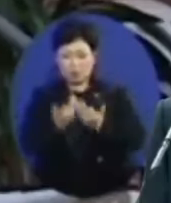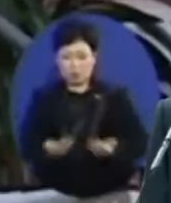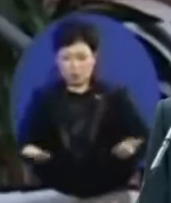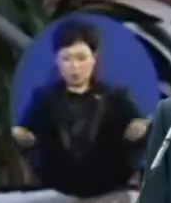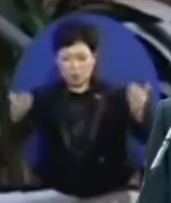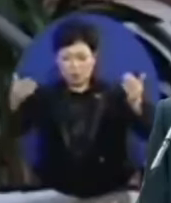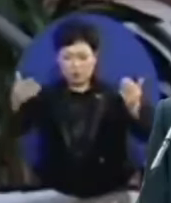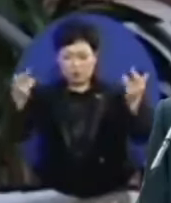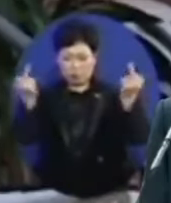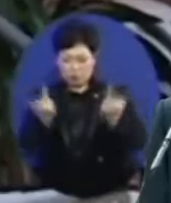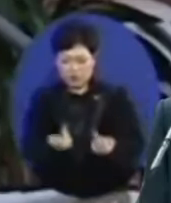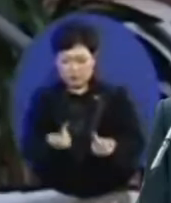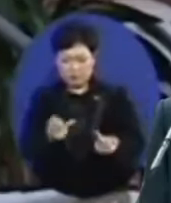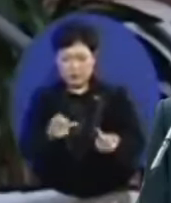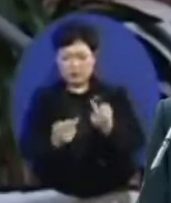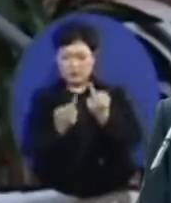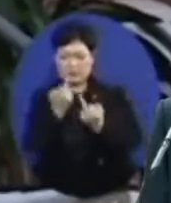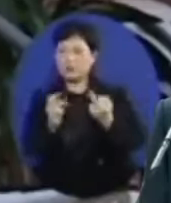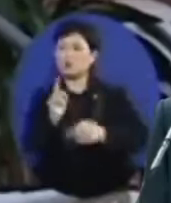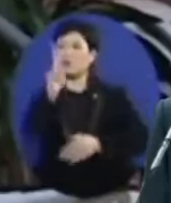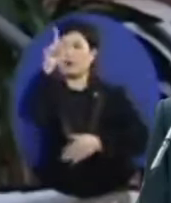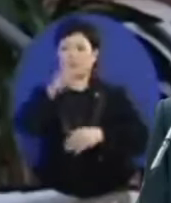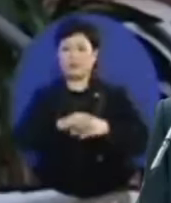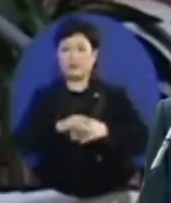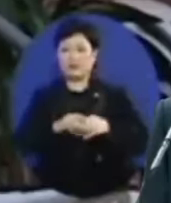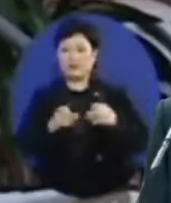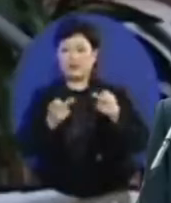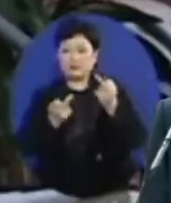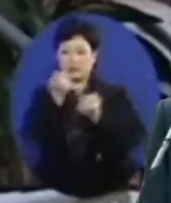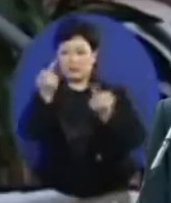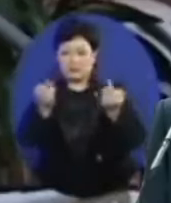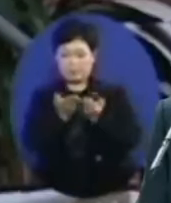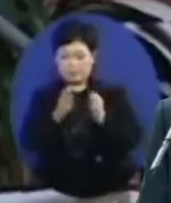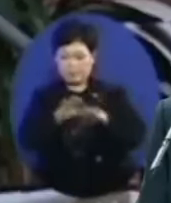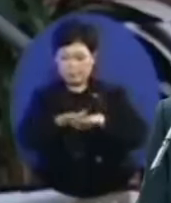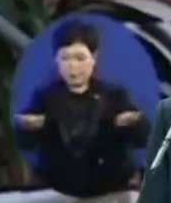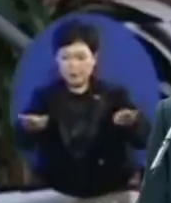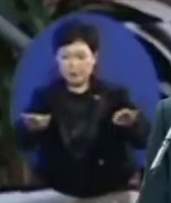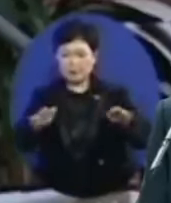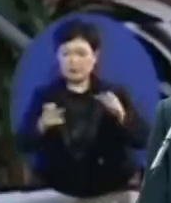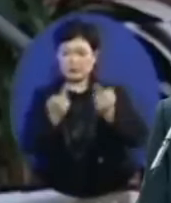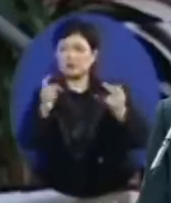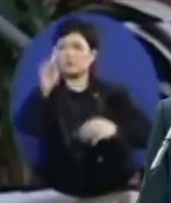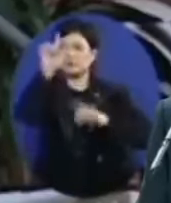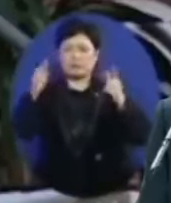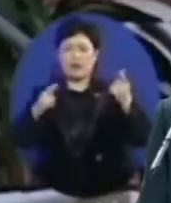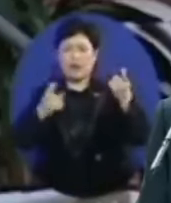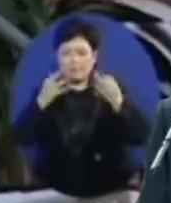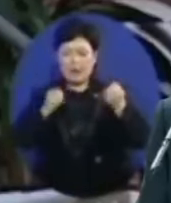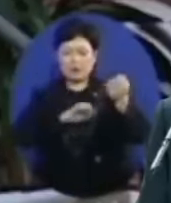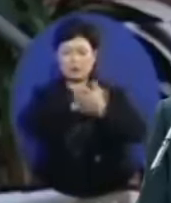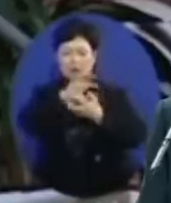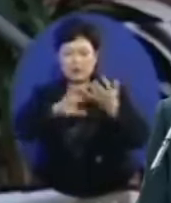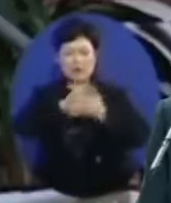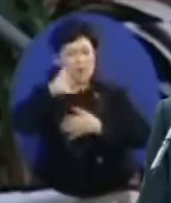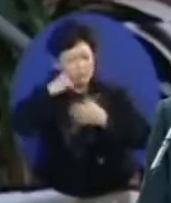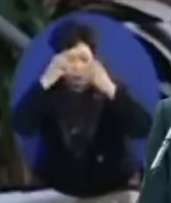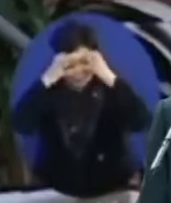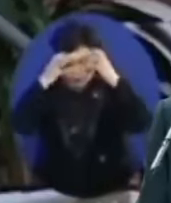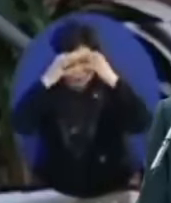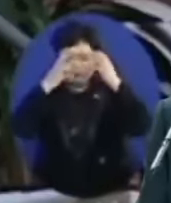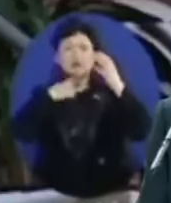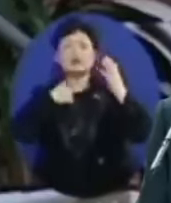산도 높습니다. 골이 평평하면 산도 높지 않습니다. 우리가 많은 시험과 환난을 당해서 깨어지고 내